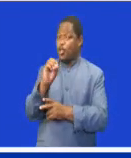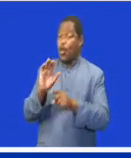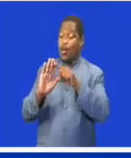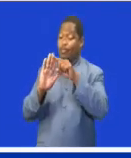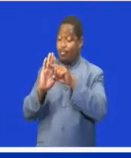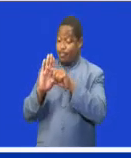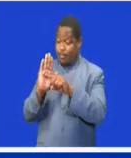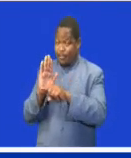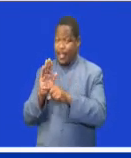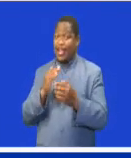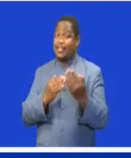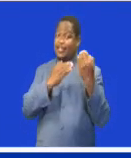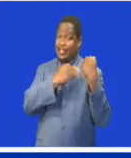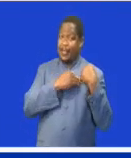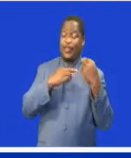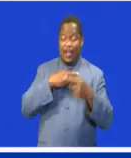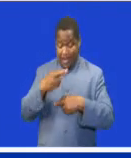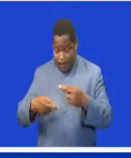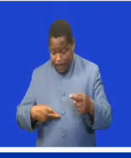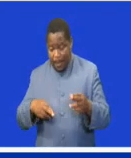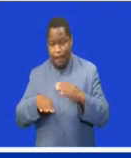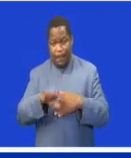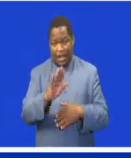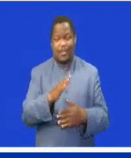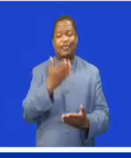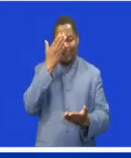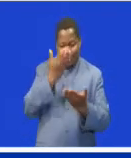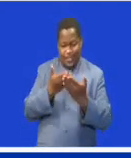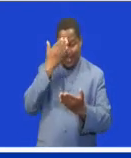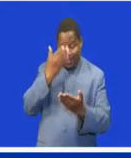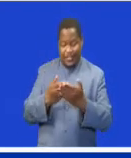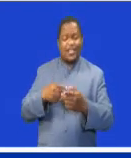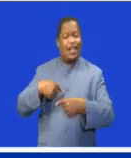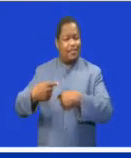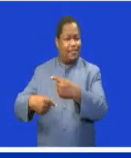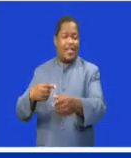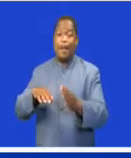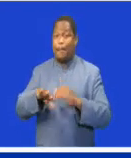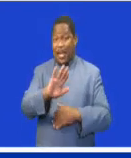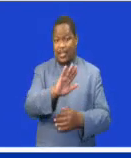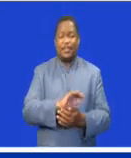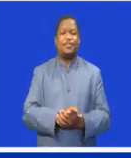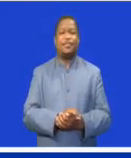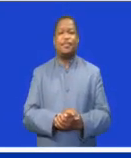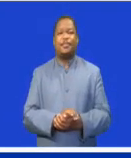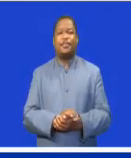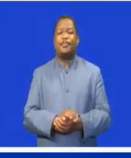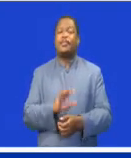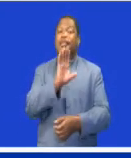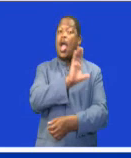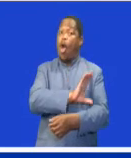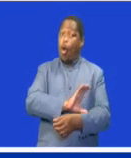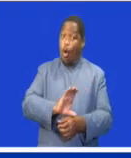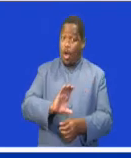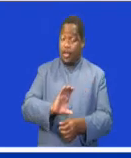baphephe basekuleyo ndzawo yekufundzela bekunene. Emakolishi ke wona atawuvumeleka ukuthi